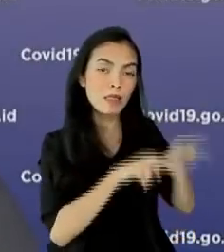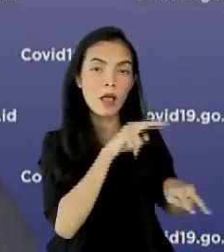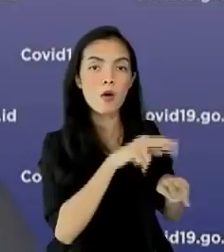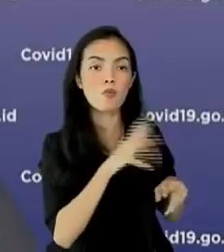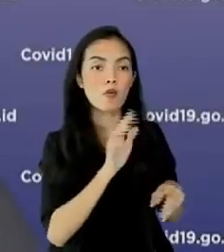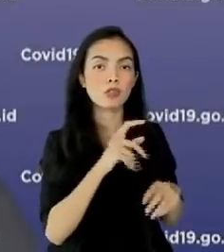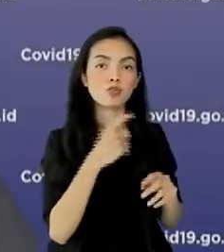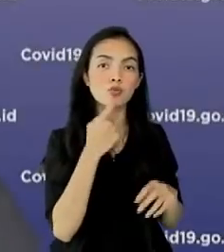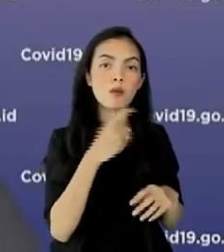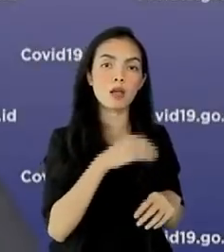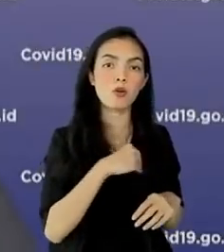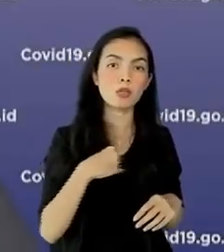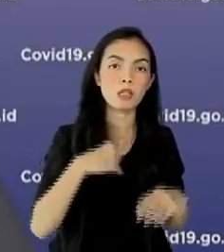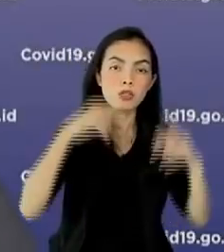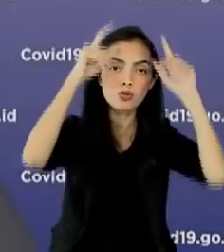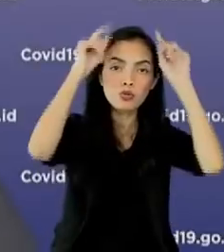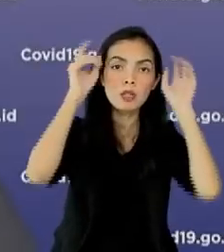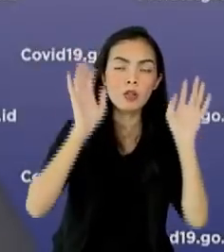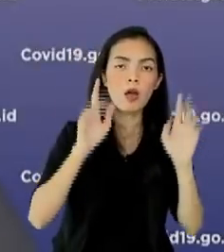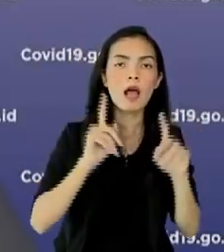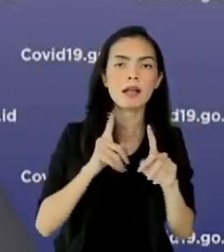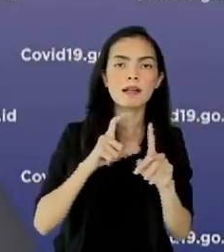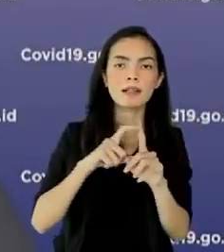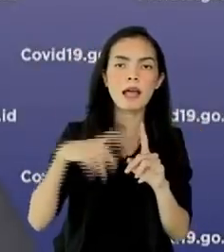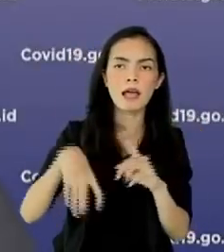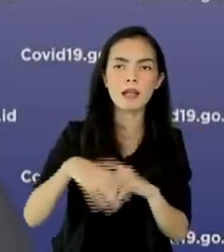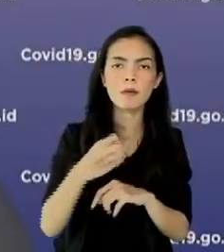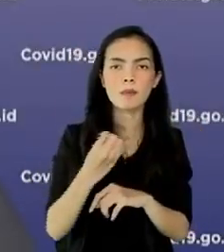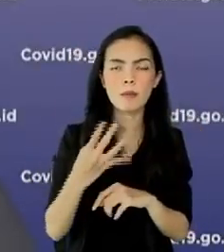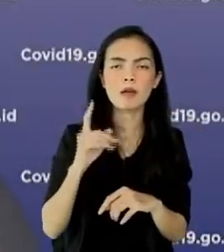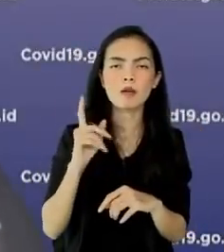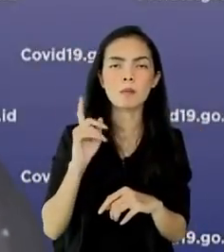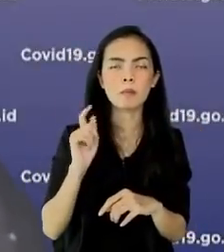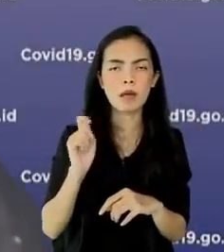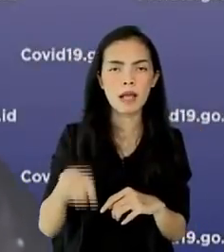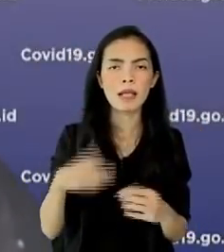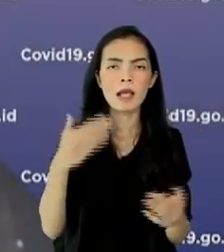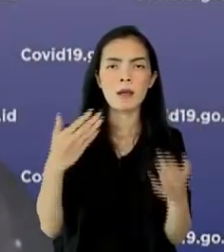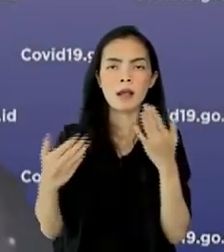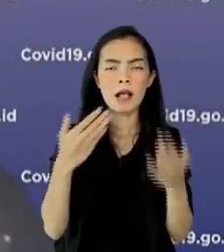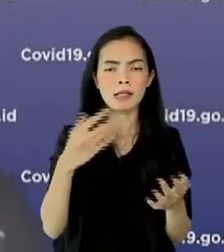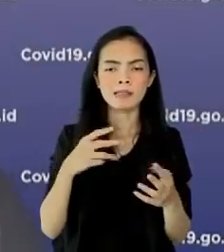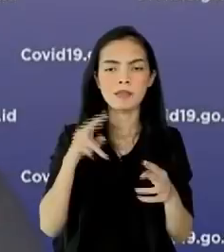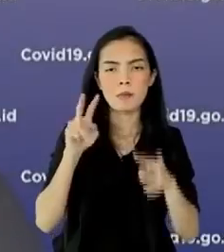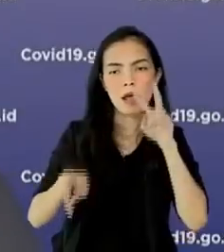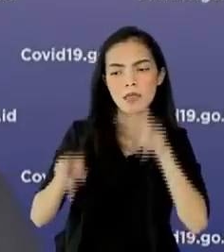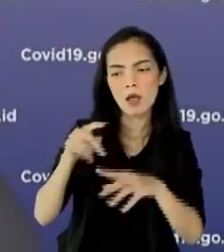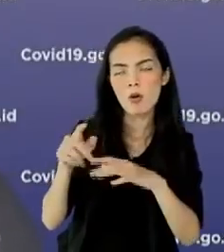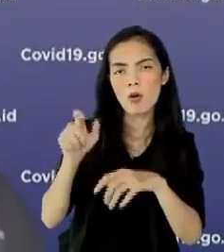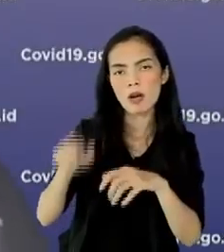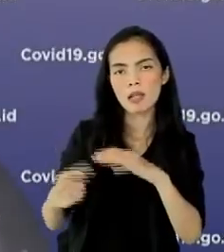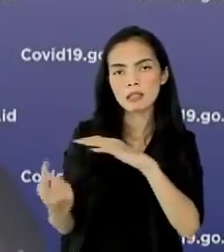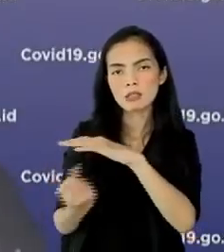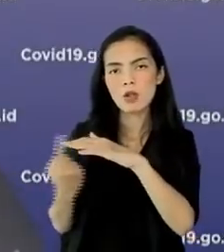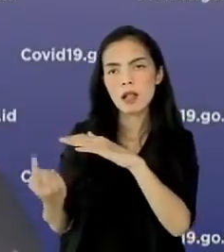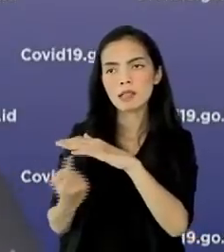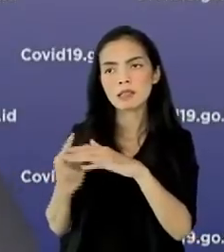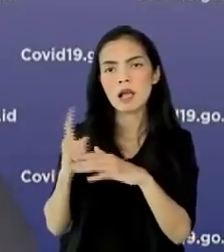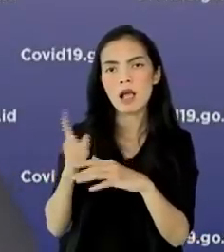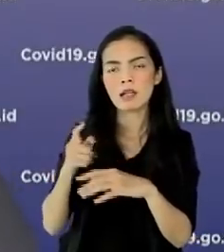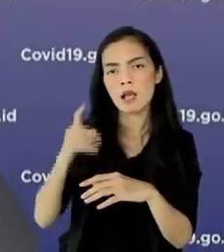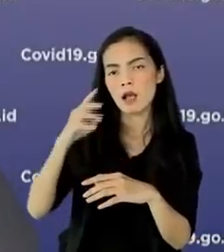tenaga kesehatan, beberapa daerah sudah menggunakan platform aplikasi Dr. Lula untuk memantau isolasi mandiri. Jadi